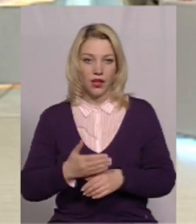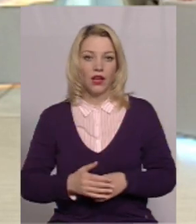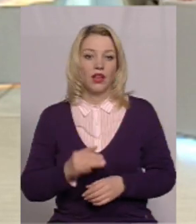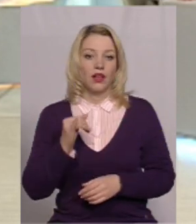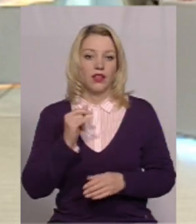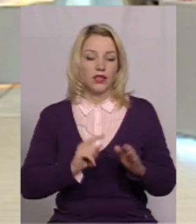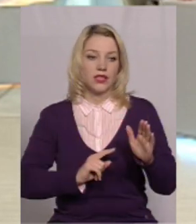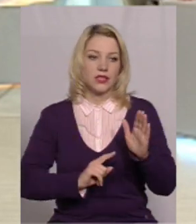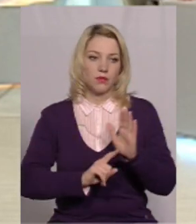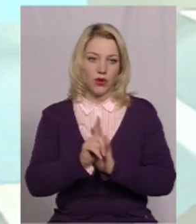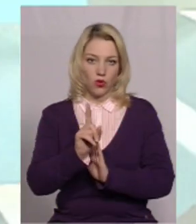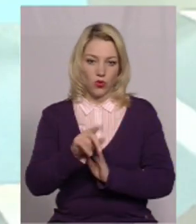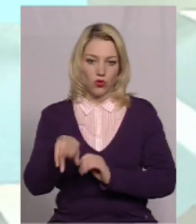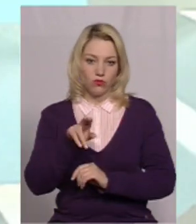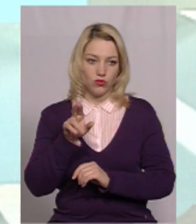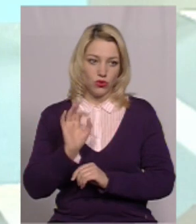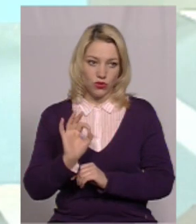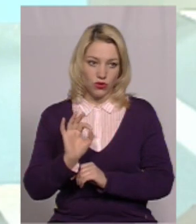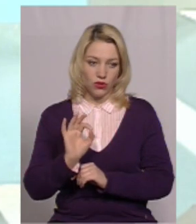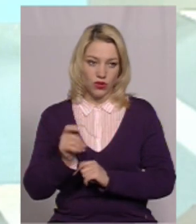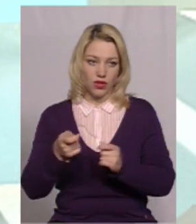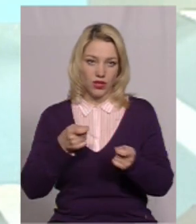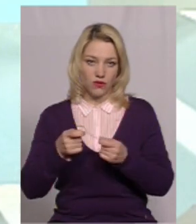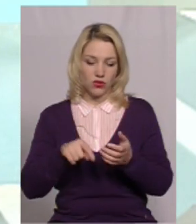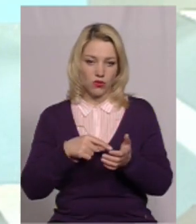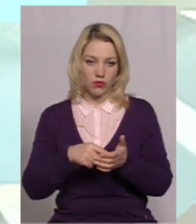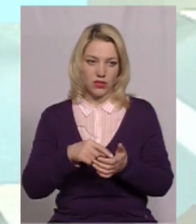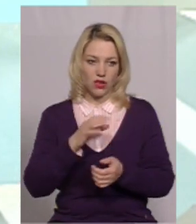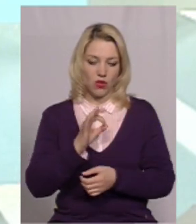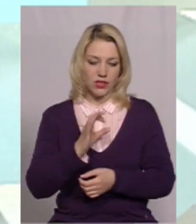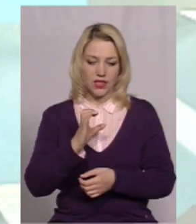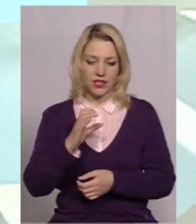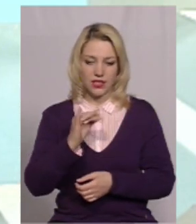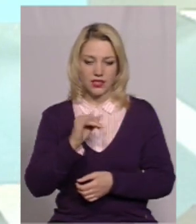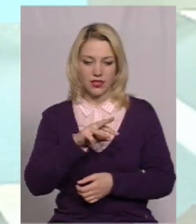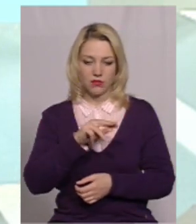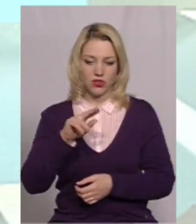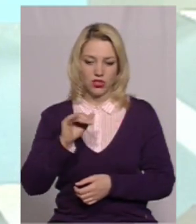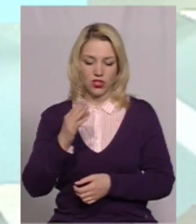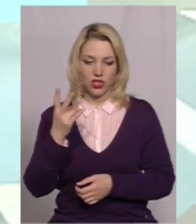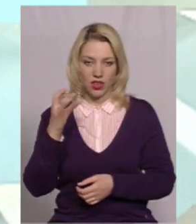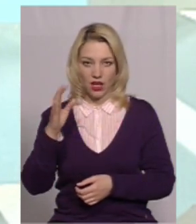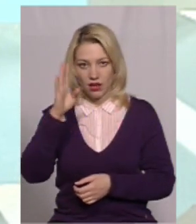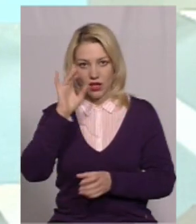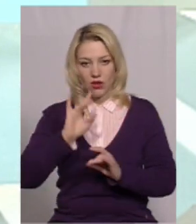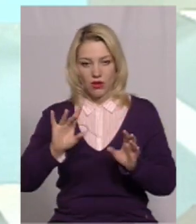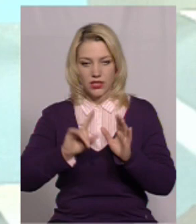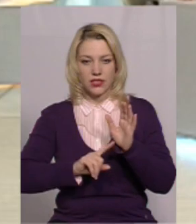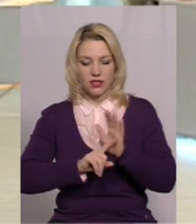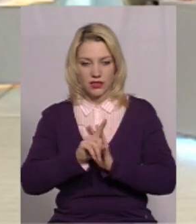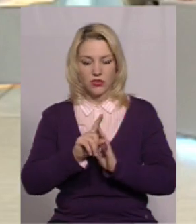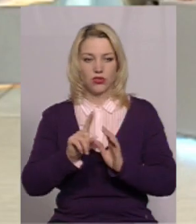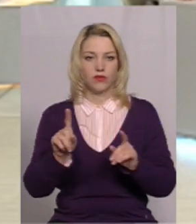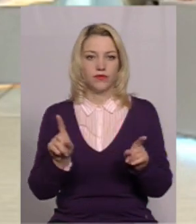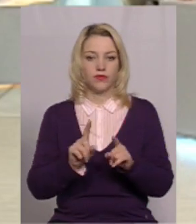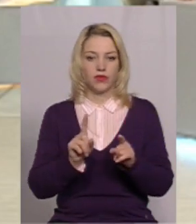приходом до керівництва міста Олександра Сергійовича Семчишина, він заявив, що ми